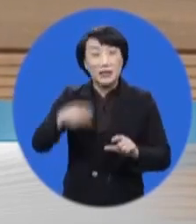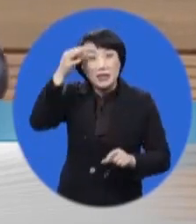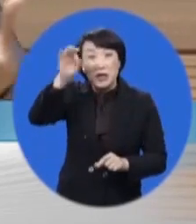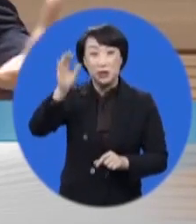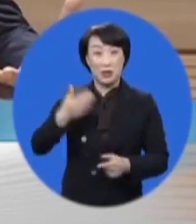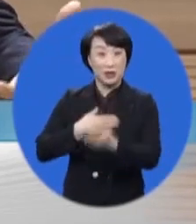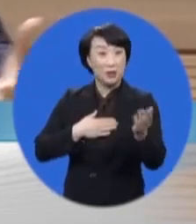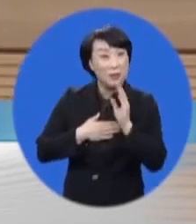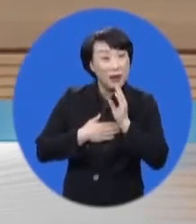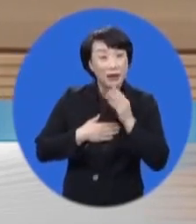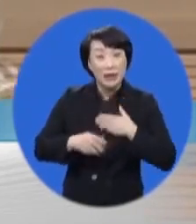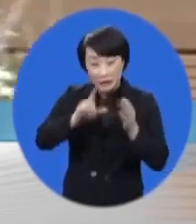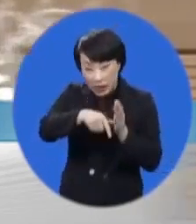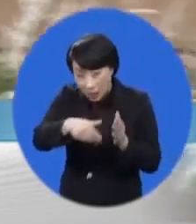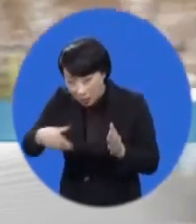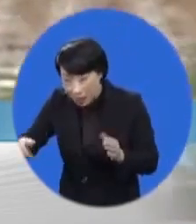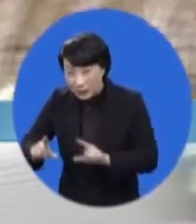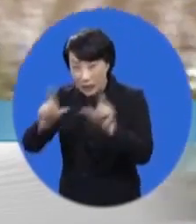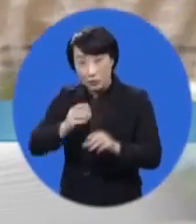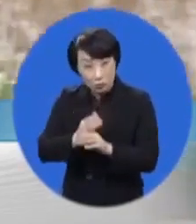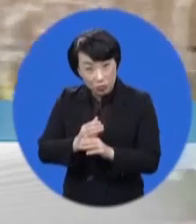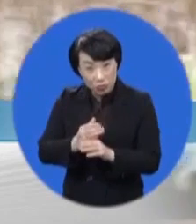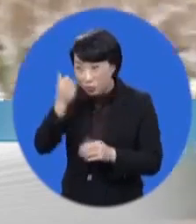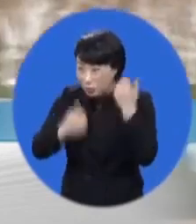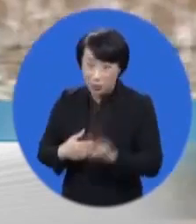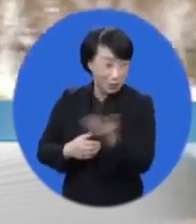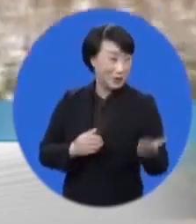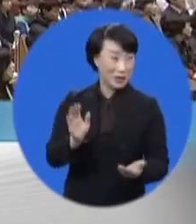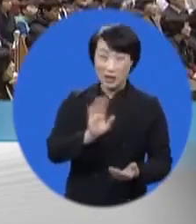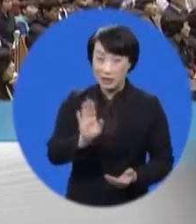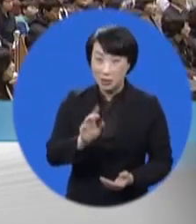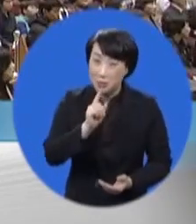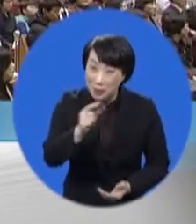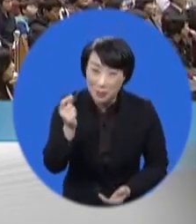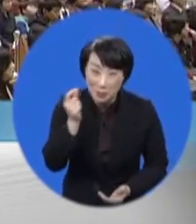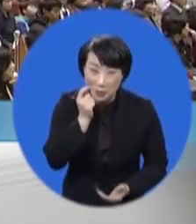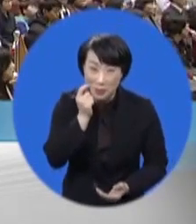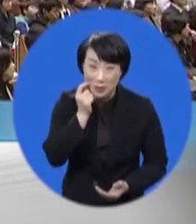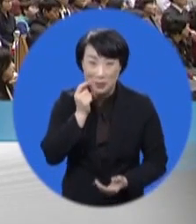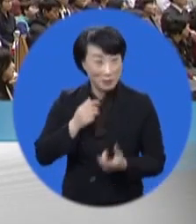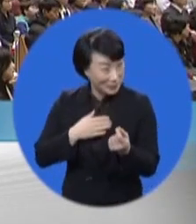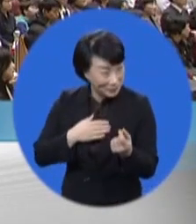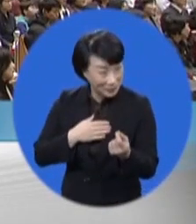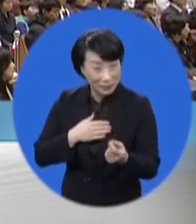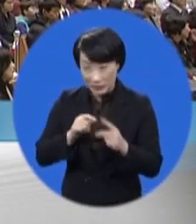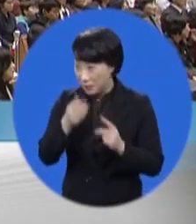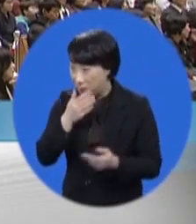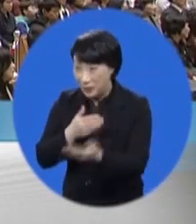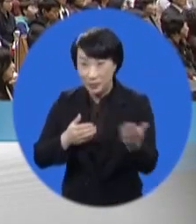되고, 내가 세월을 가고 있음을 아무도 부인할 수 없다 이 말이요. 이해가